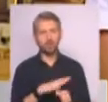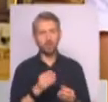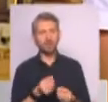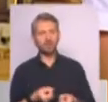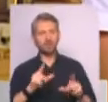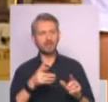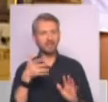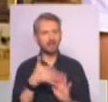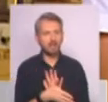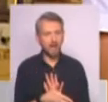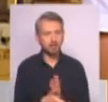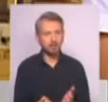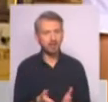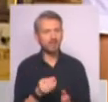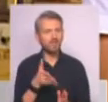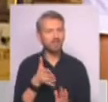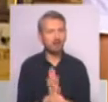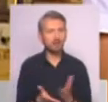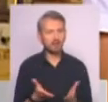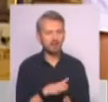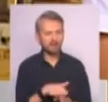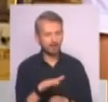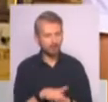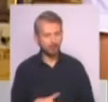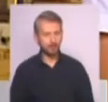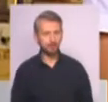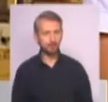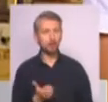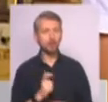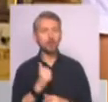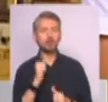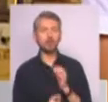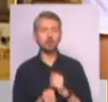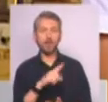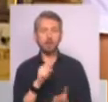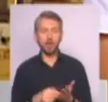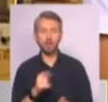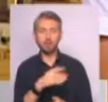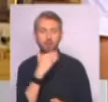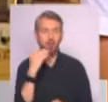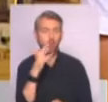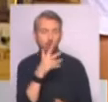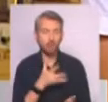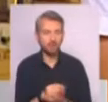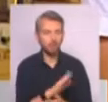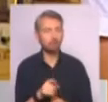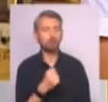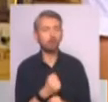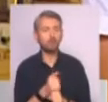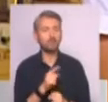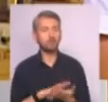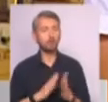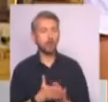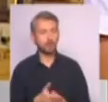витрати, ті витрати, які відповідно здійснюються. Доволі часто виникає питання, якщо ти багато років не платиш, що робити в цій